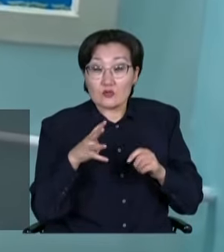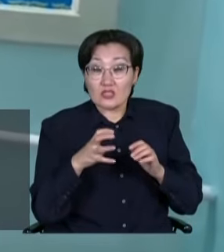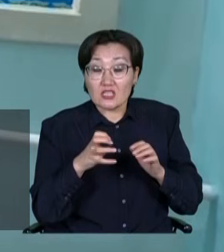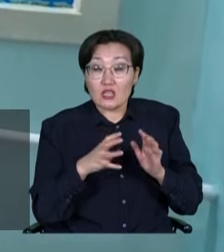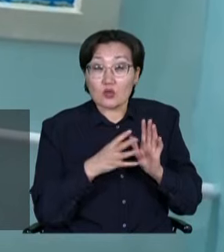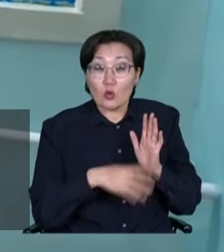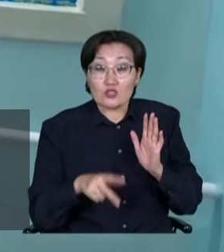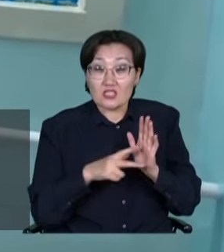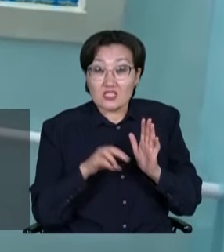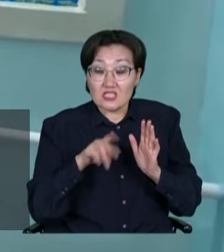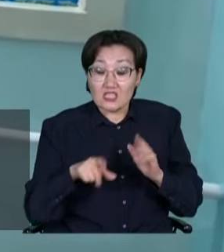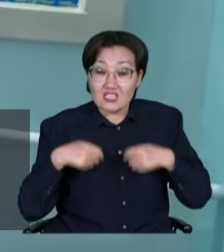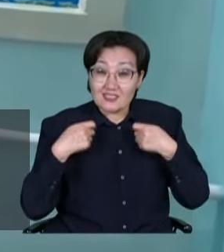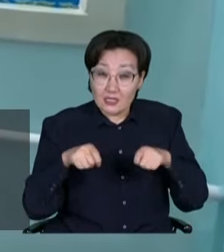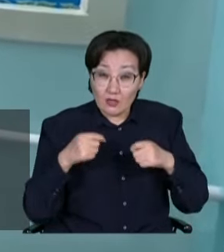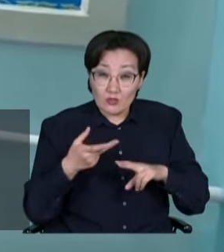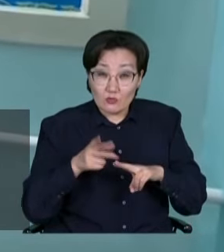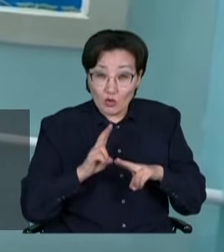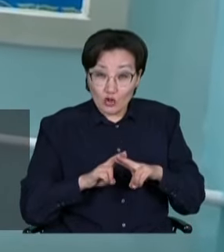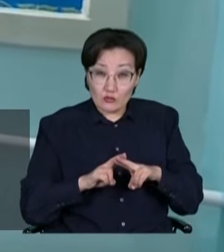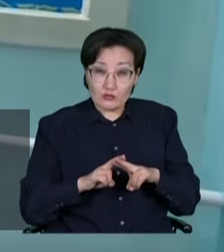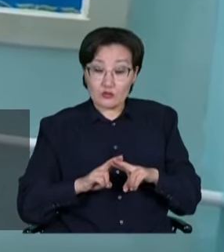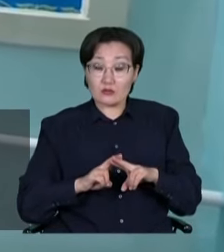3498 теңгеге сатамыз. Бұл дегеніміз